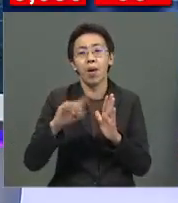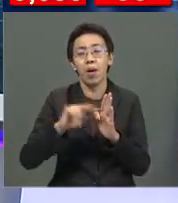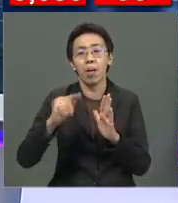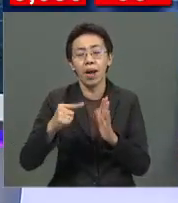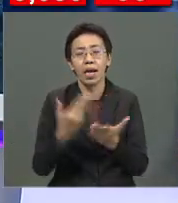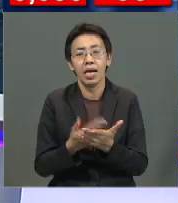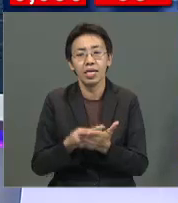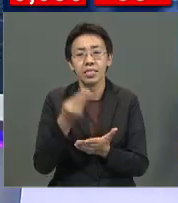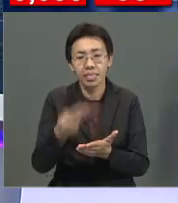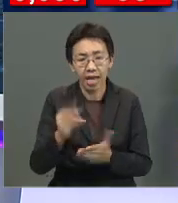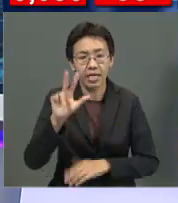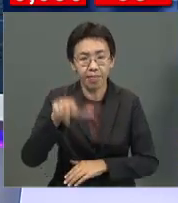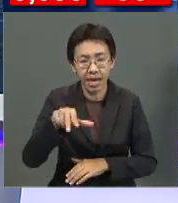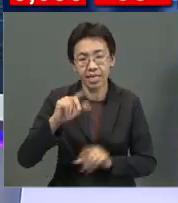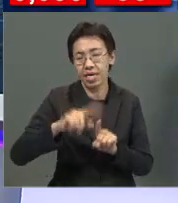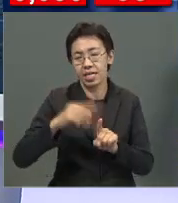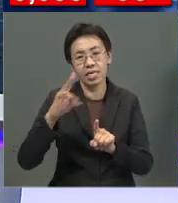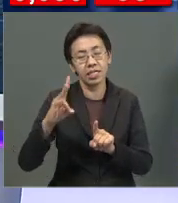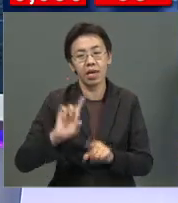ว่าที่ประชุมคณะรัฐมนตรีวันนี้ค่ะยังมีการแห่งชอบเรื่องของมาตราการเยียวยากลุ่มเปราะบางนะคะก็เป็นการรวบจ่ายในเดือนกรกฎาคมเพียงครั้งเดียวจำนวน3000